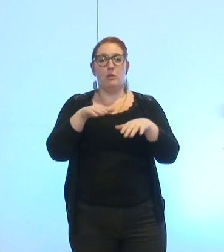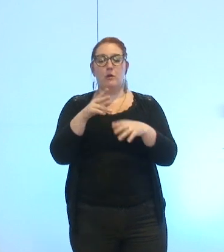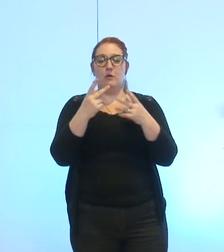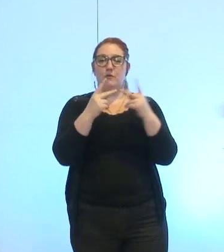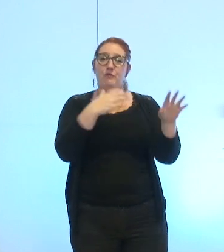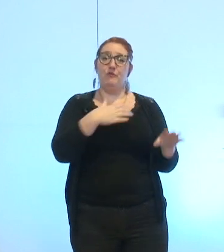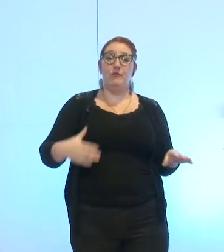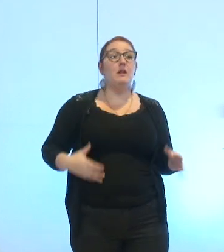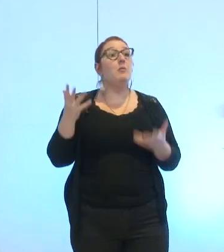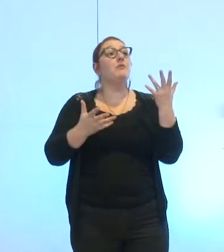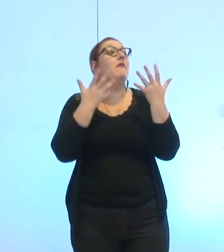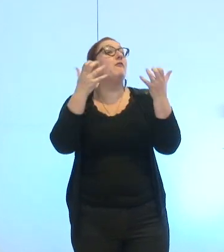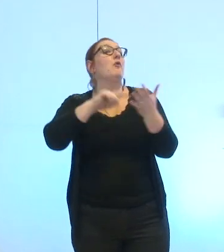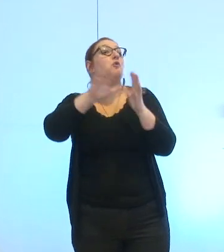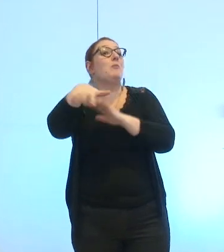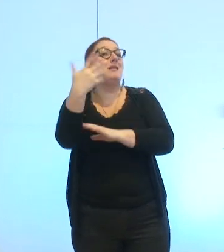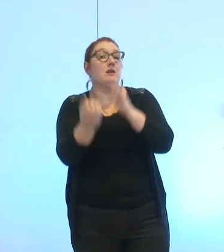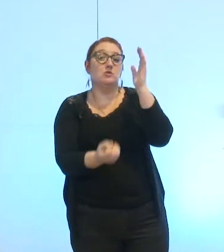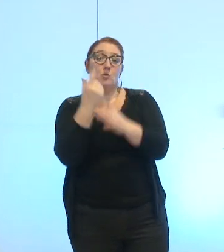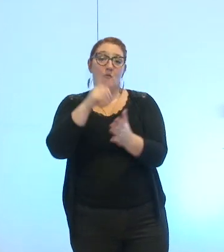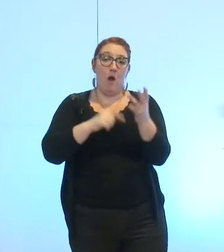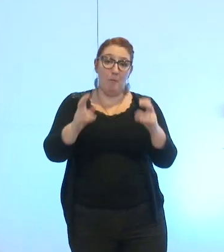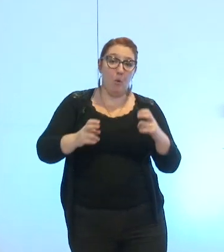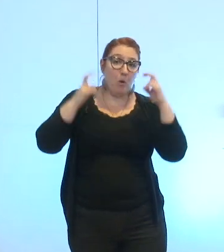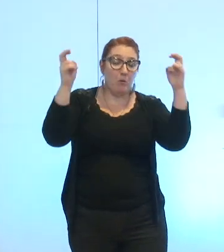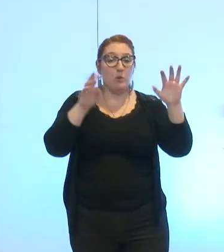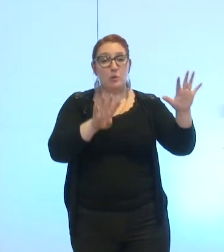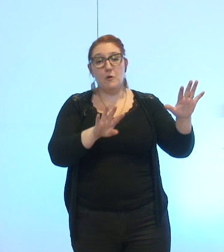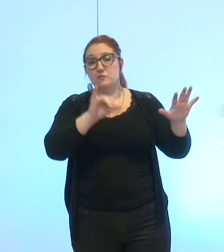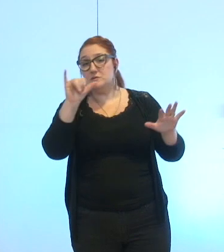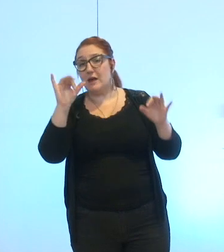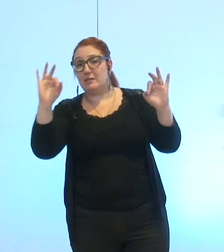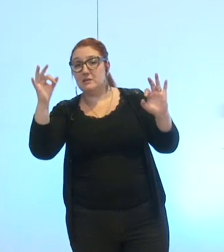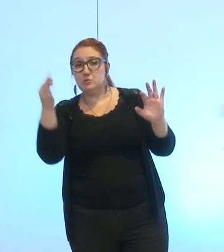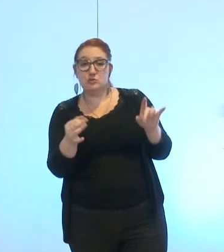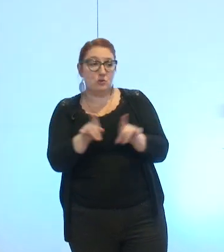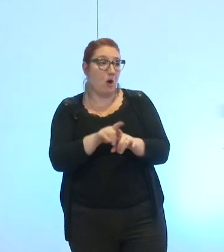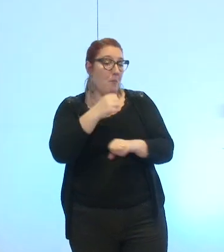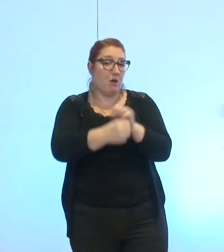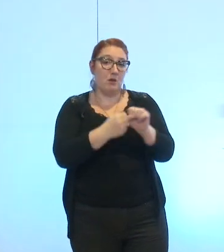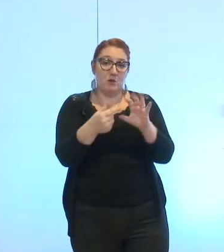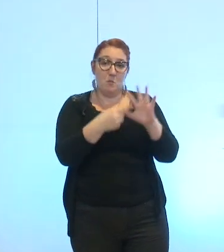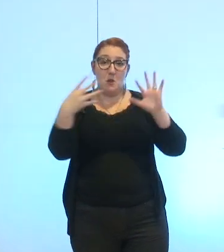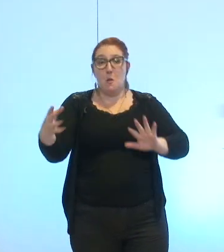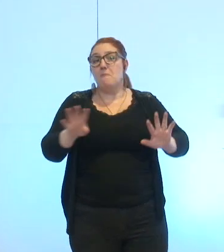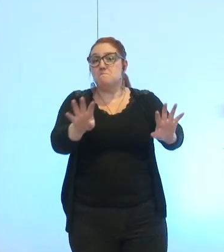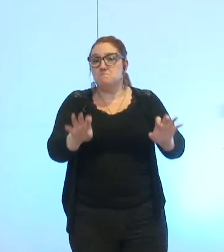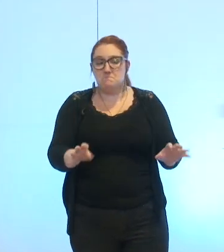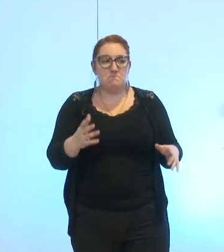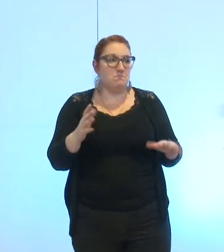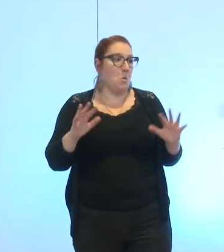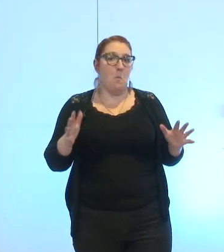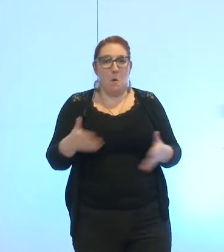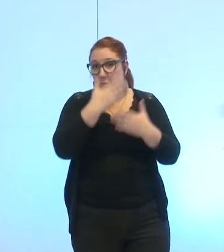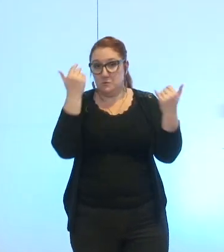en 2015 une nouvelle augmentation d'impôt de 9 à 10 % comme en 2009 nous ne le ferons pas